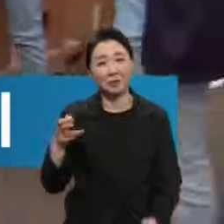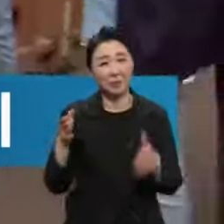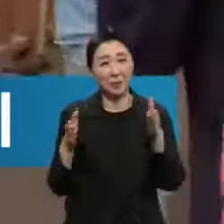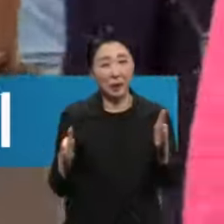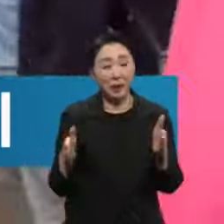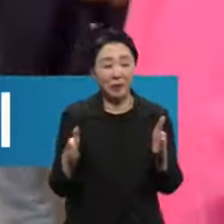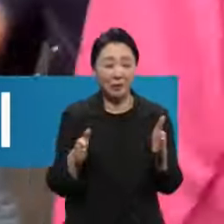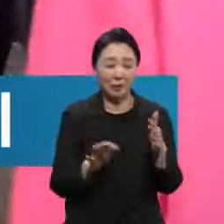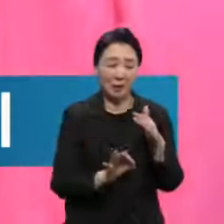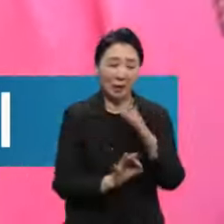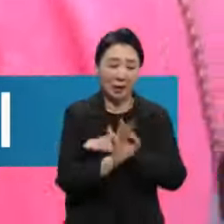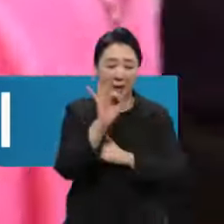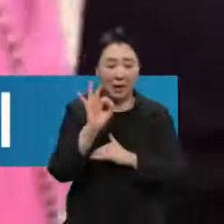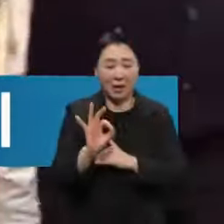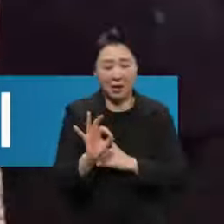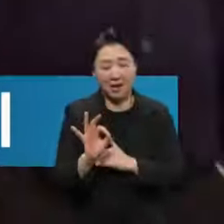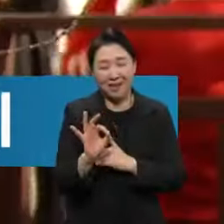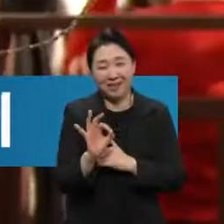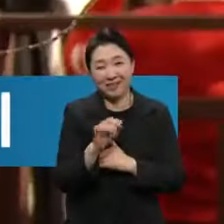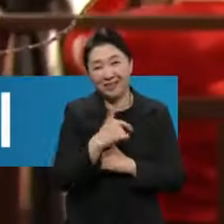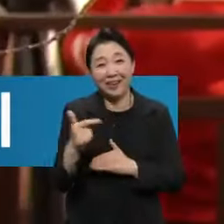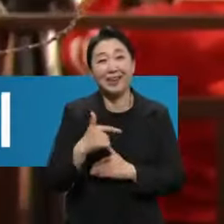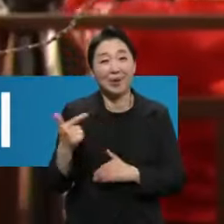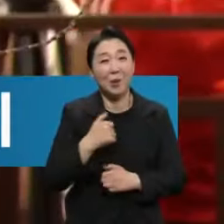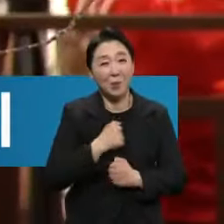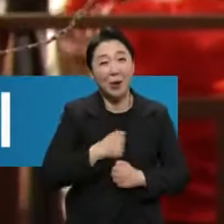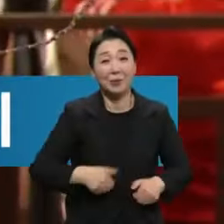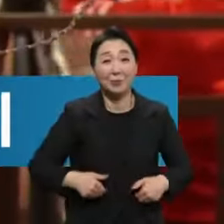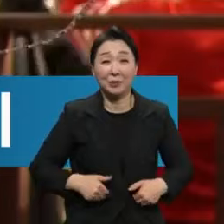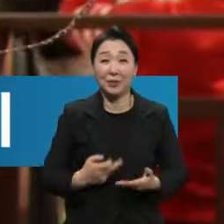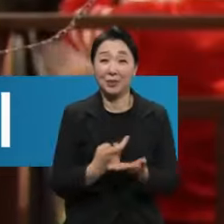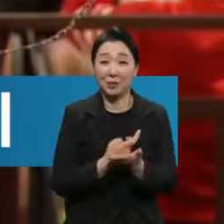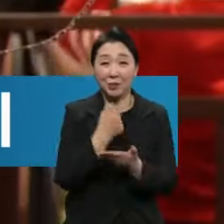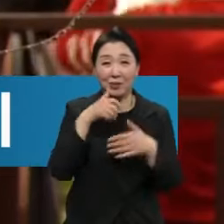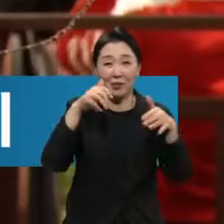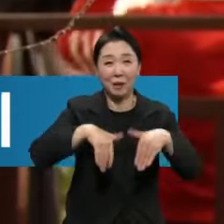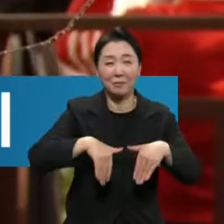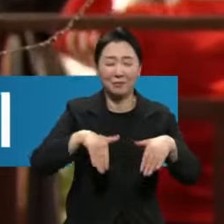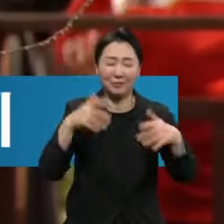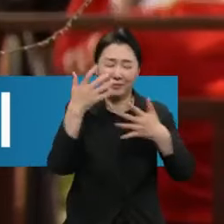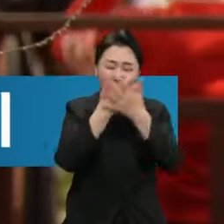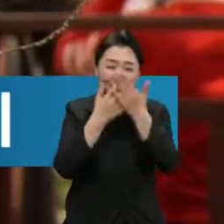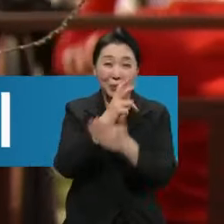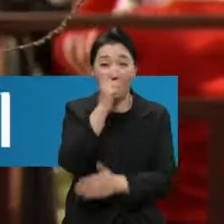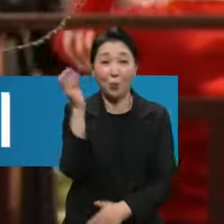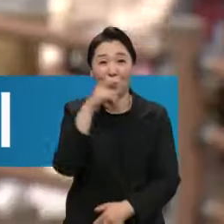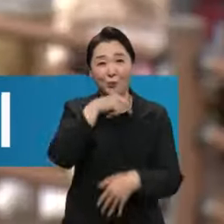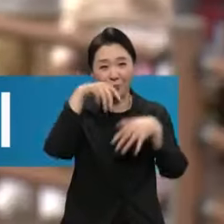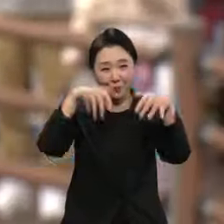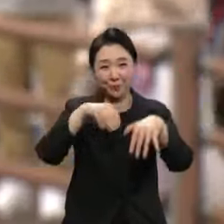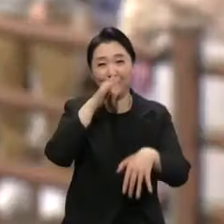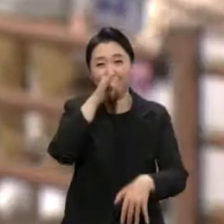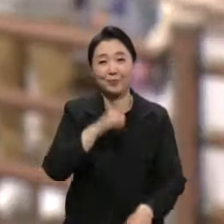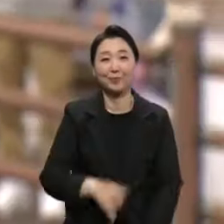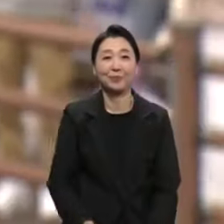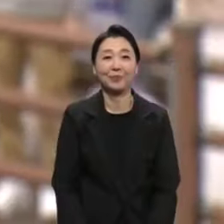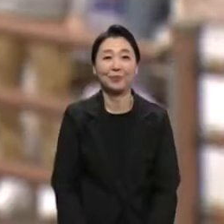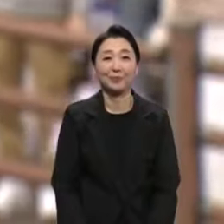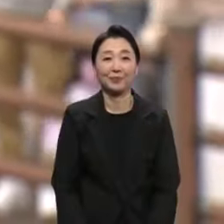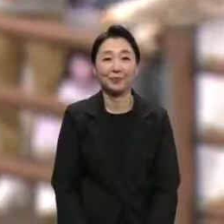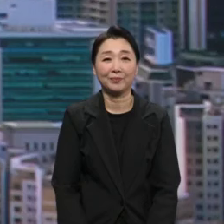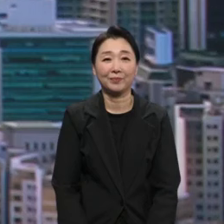커서 건강관리 신경 써야 합니다. 제주도와 남부지역은 차차 흐려져서 오후부터 비가 내리는 곳이 있겠습니다.